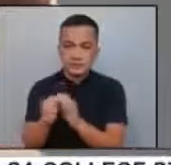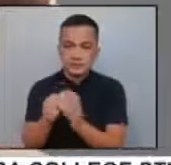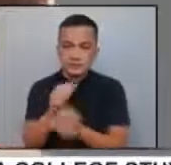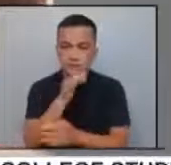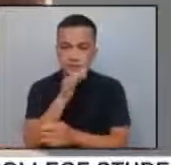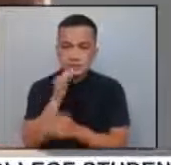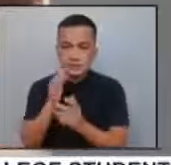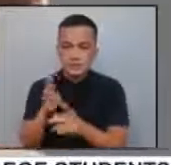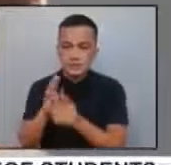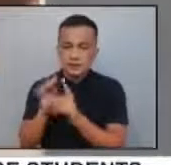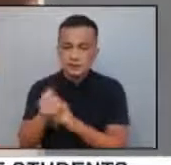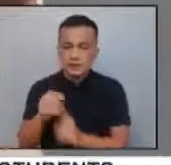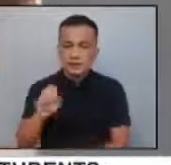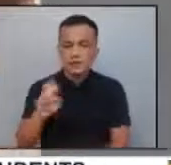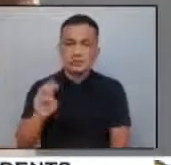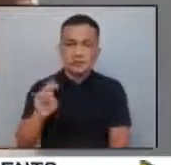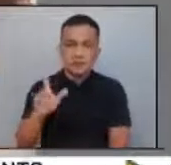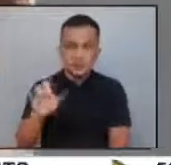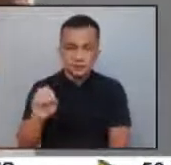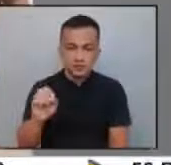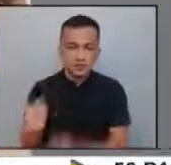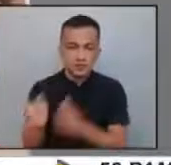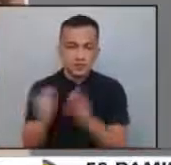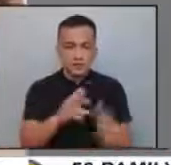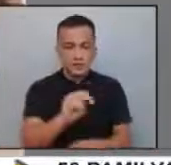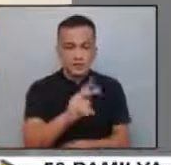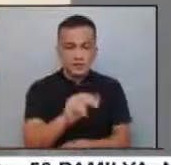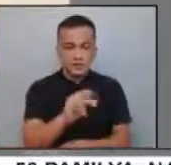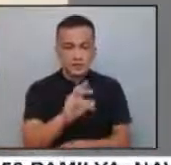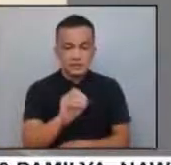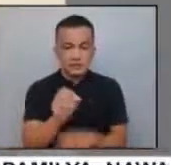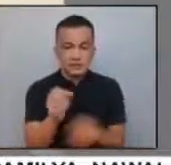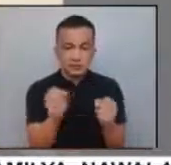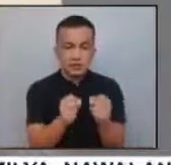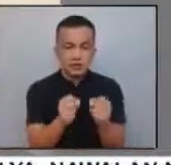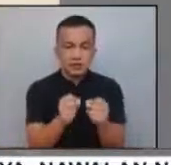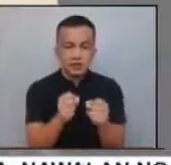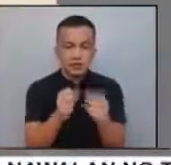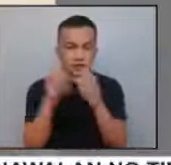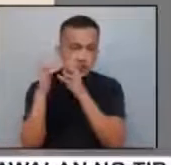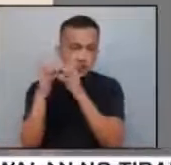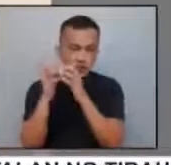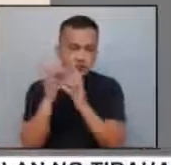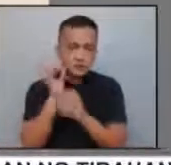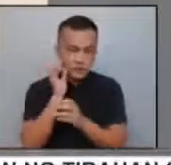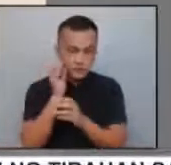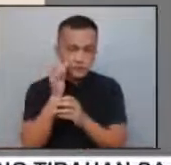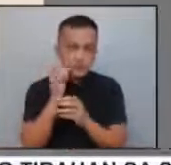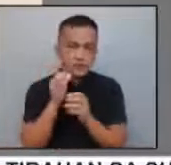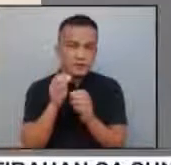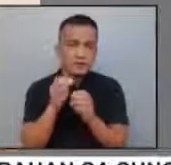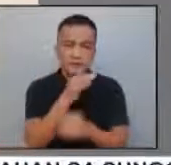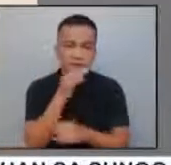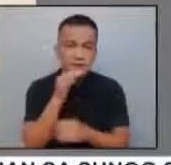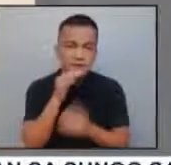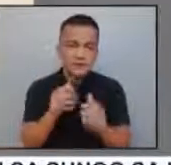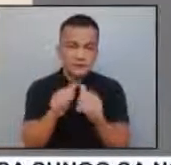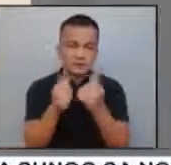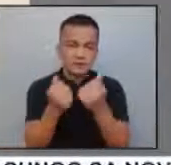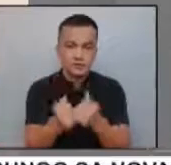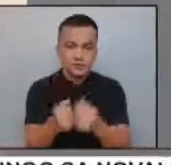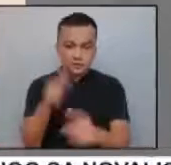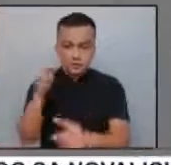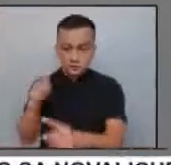Sumalo at Nazareno Small Coconut and Fruit Farmer Association. Layo ng programang ito na mas mapabilis at